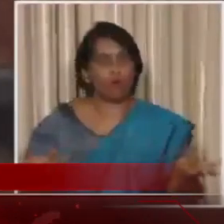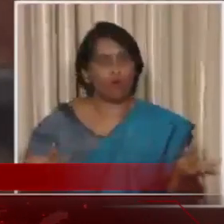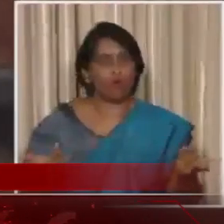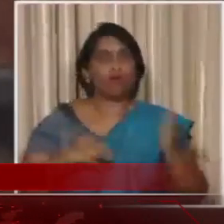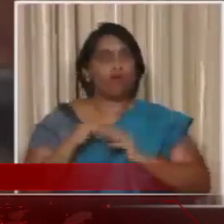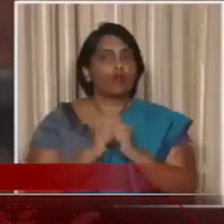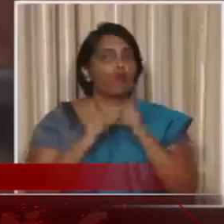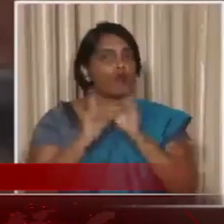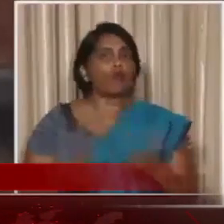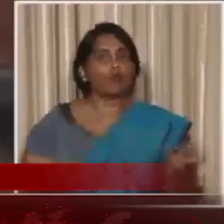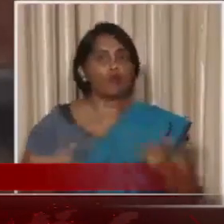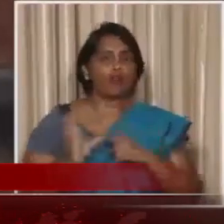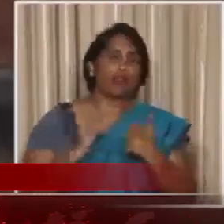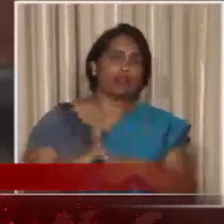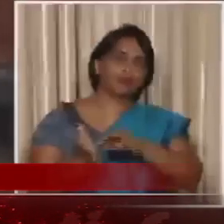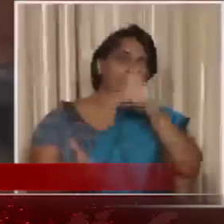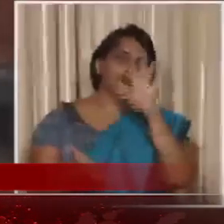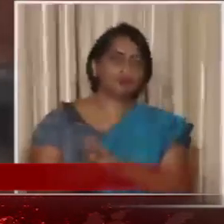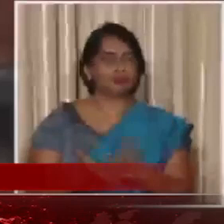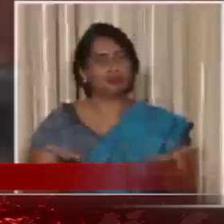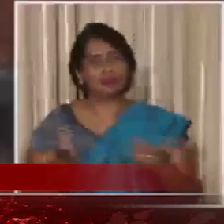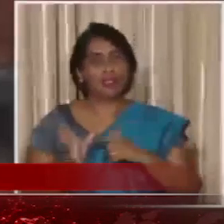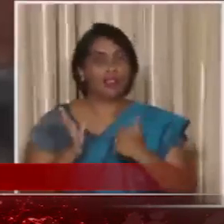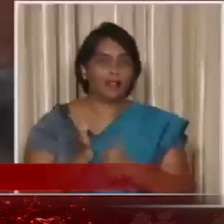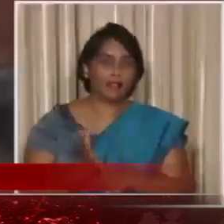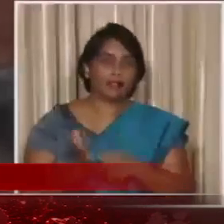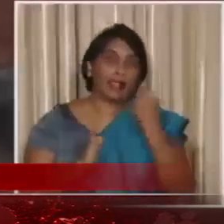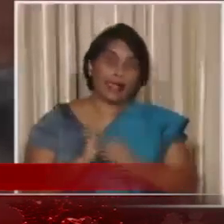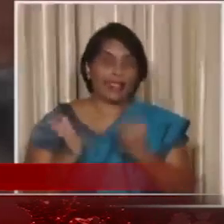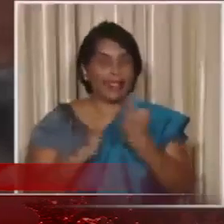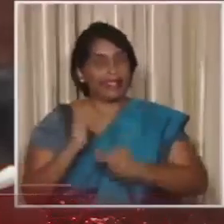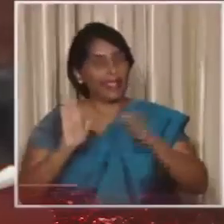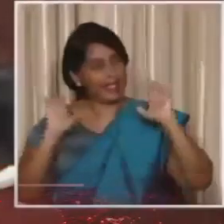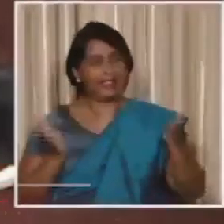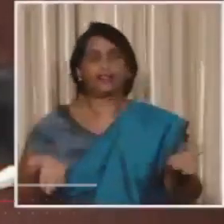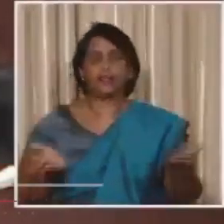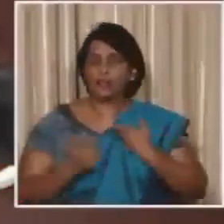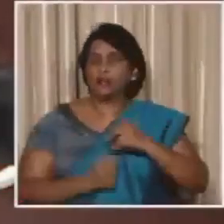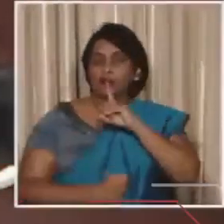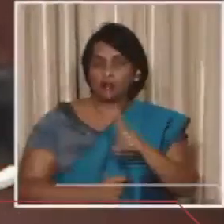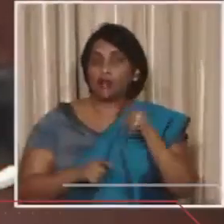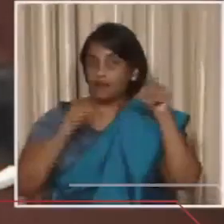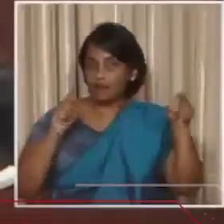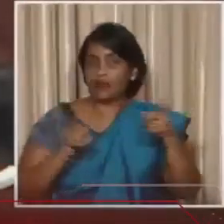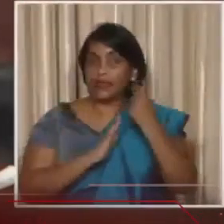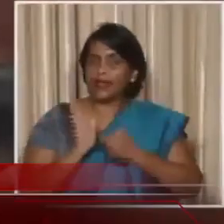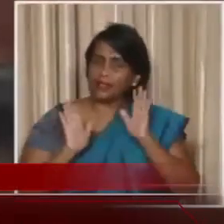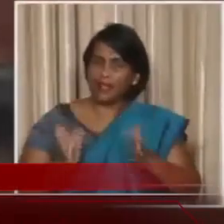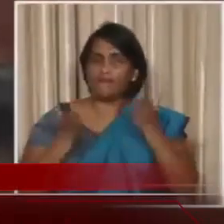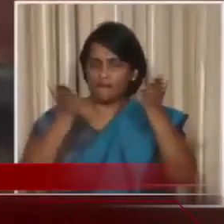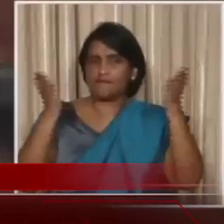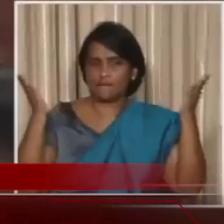එහෙම එකක් පනත සම්මත කළා කියලා තව පනතෙන්නේ තියෙන නීති ඇති මම කියනවා තියෙන නීති ඇති තියෙන තැන්